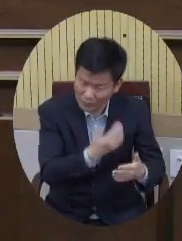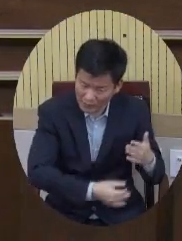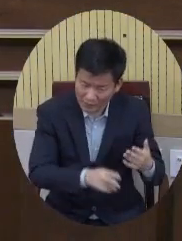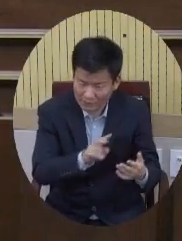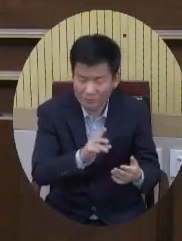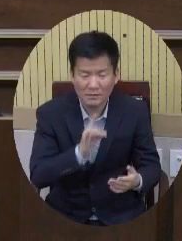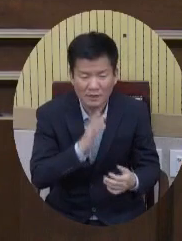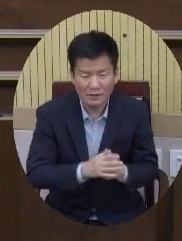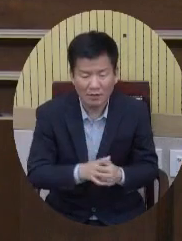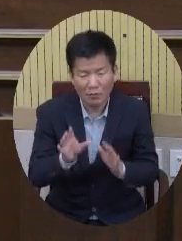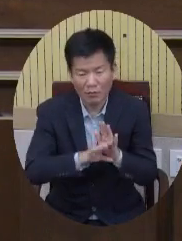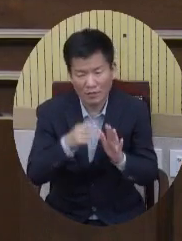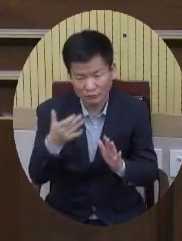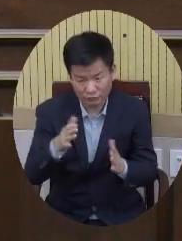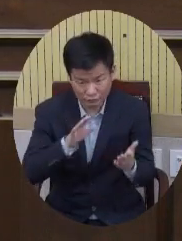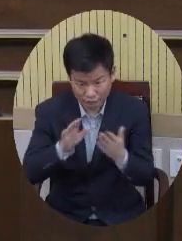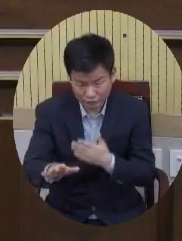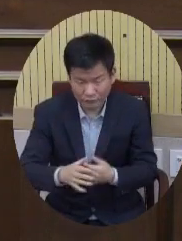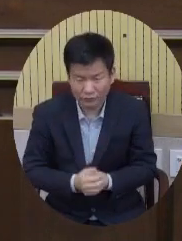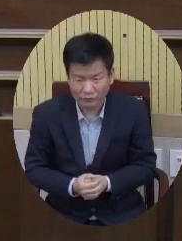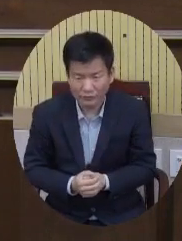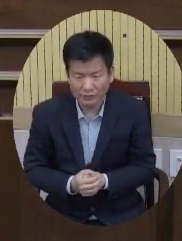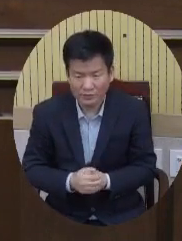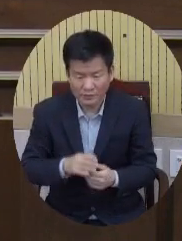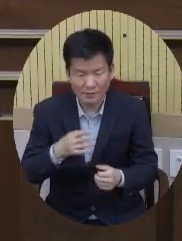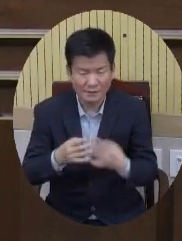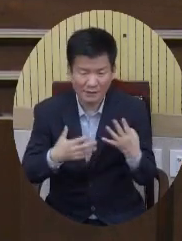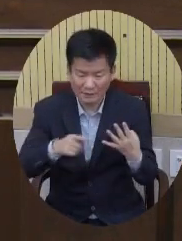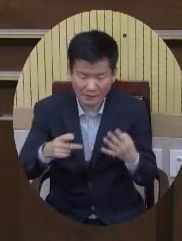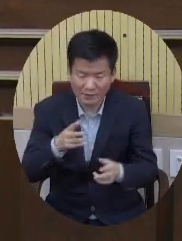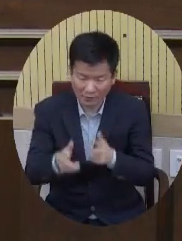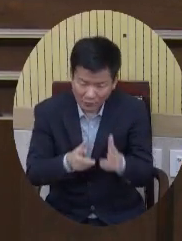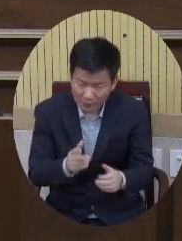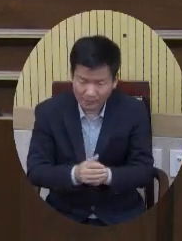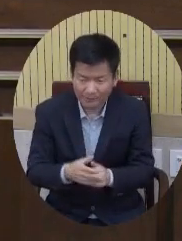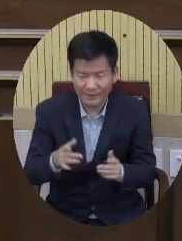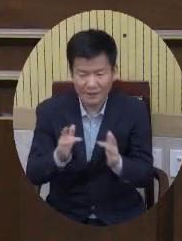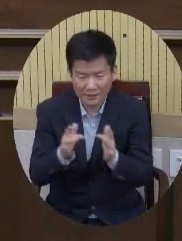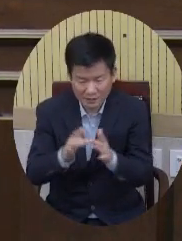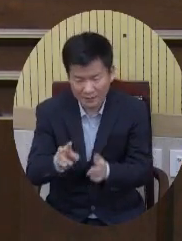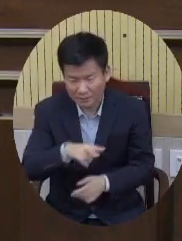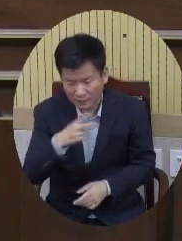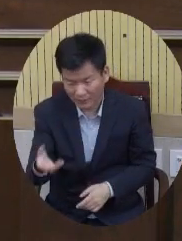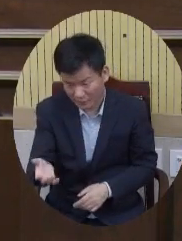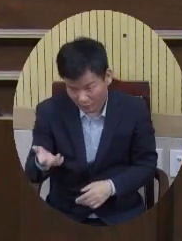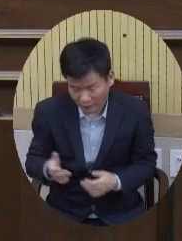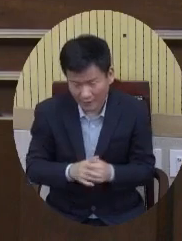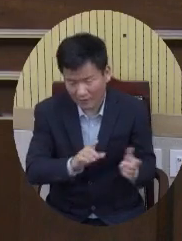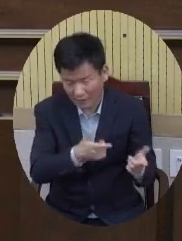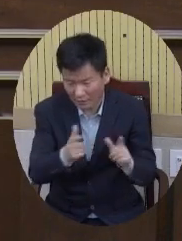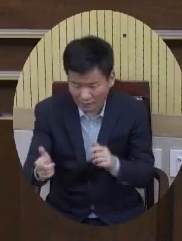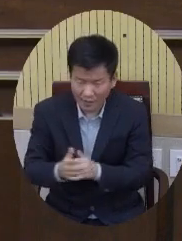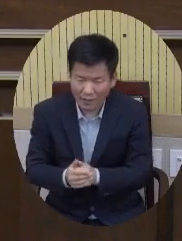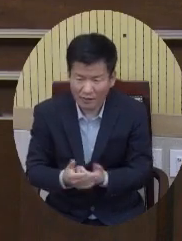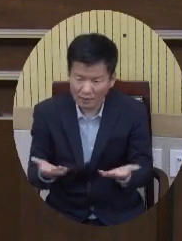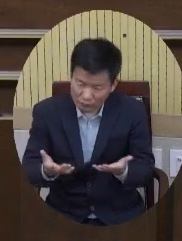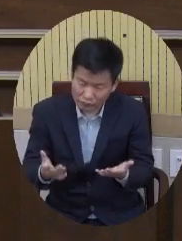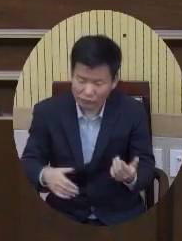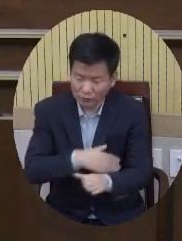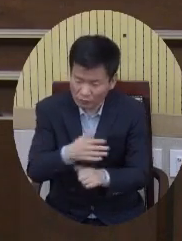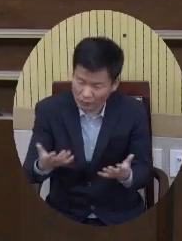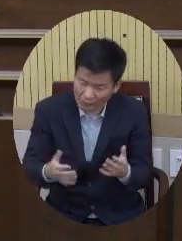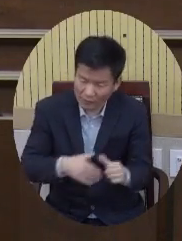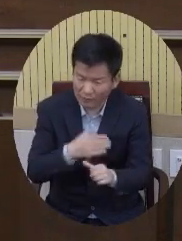우리는 코로나19를 겪었고 향후 4차 산업혁명 디지털 대전환을 앞두고 다양한 근무형태의